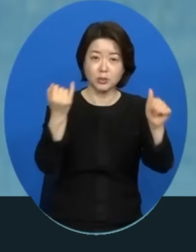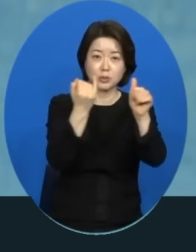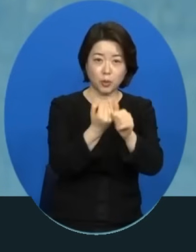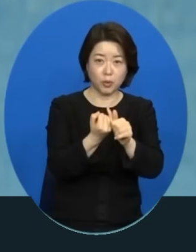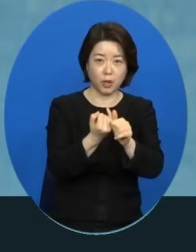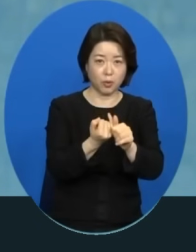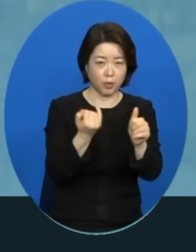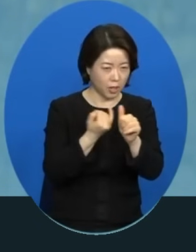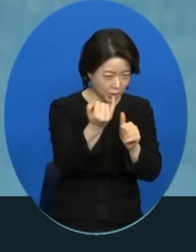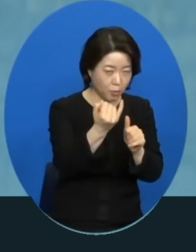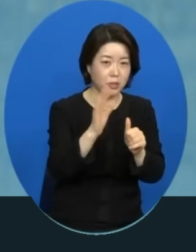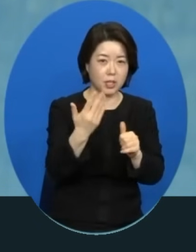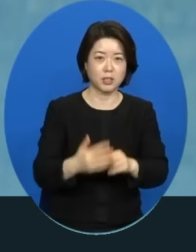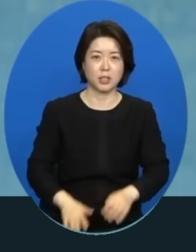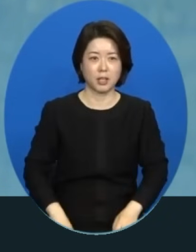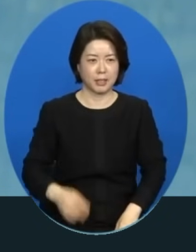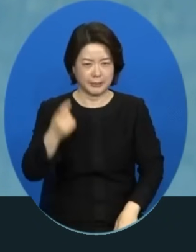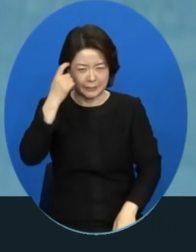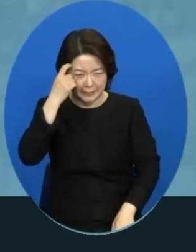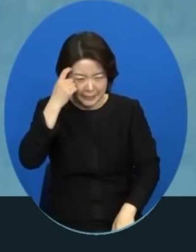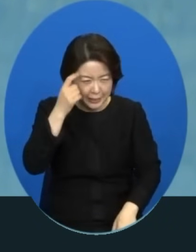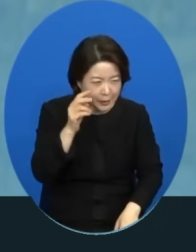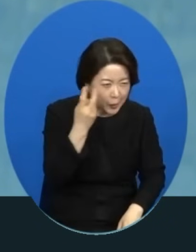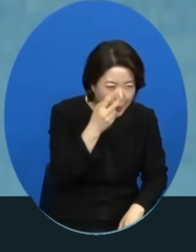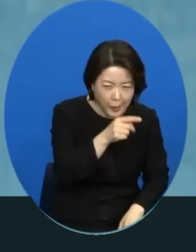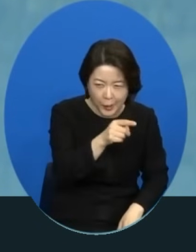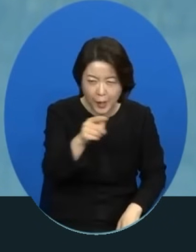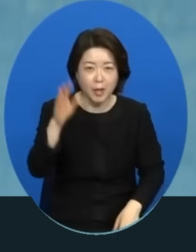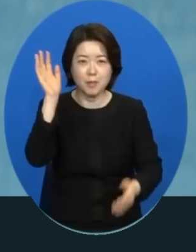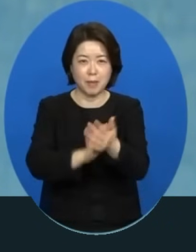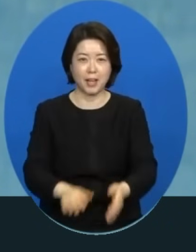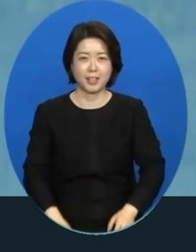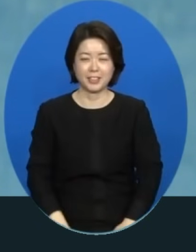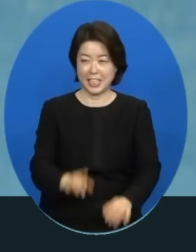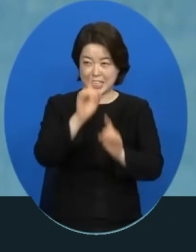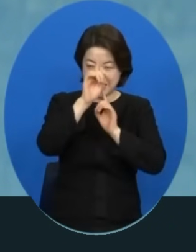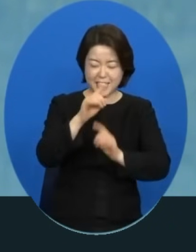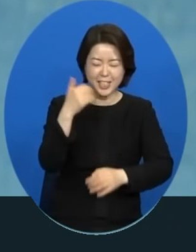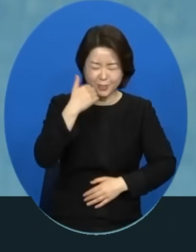누구신지 또 생각하지 마세요. 누구신지. 이모 목사님.